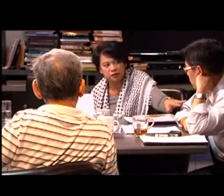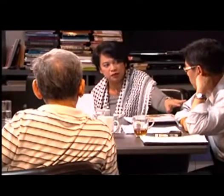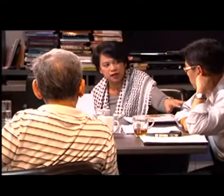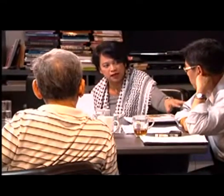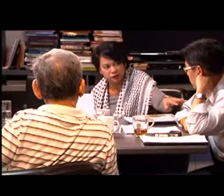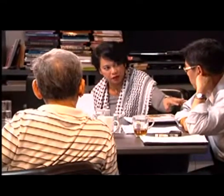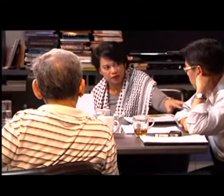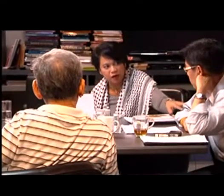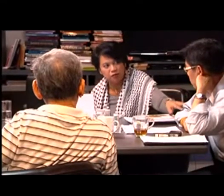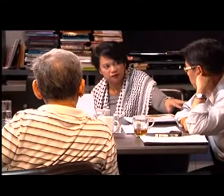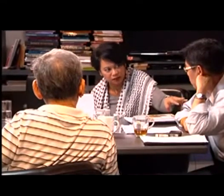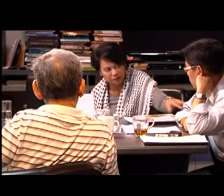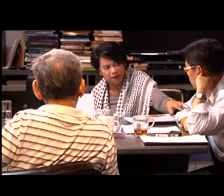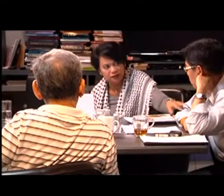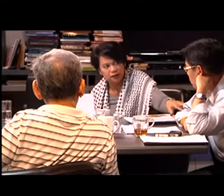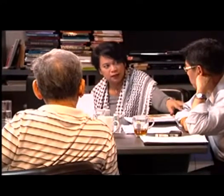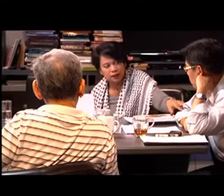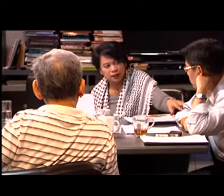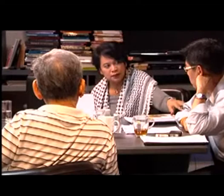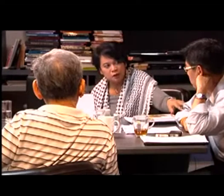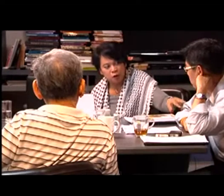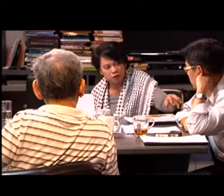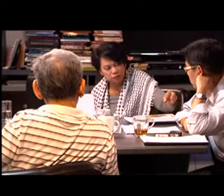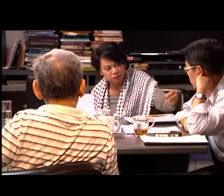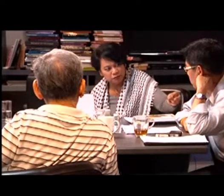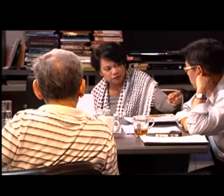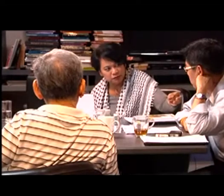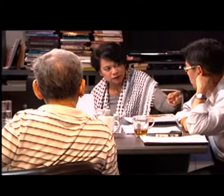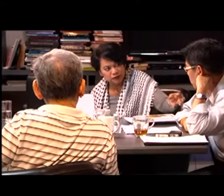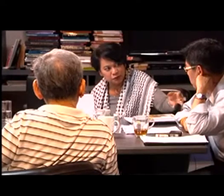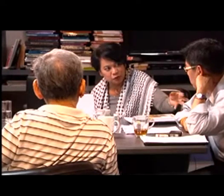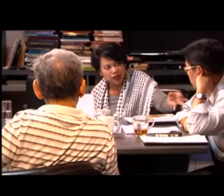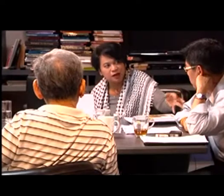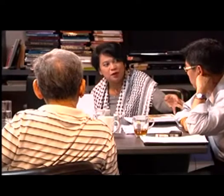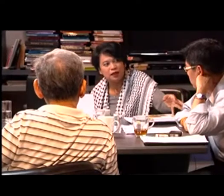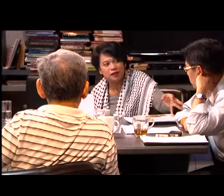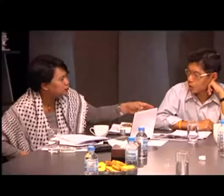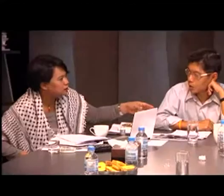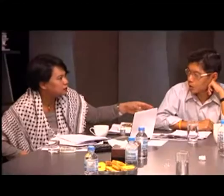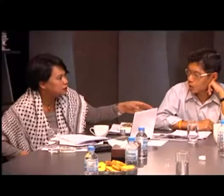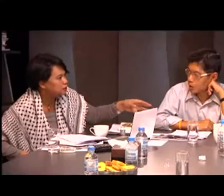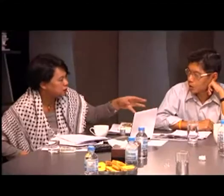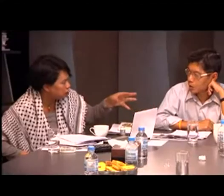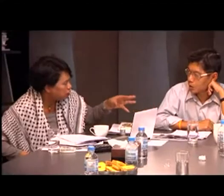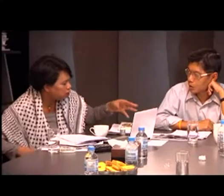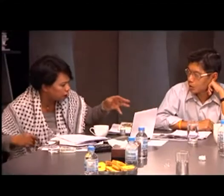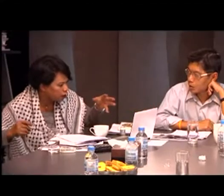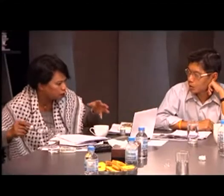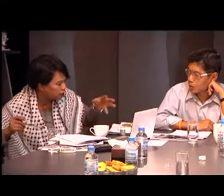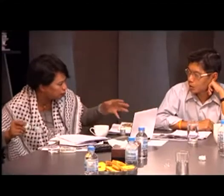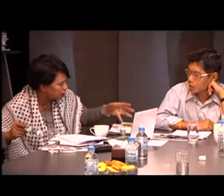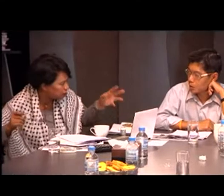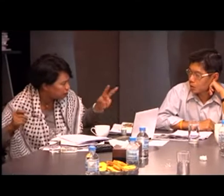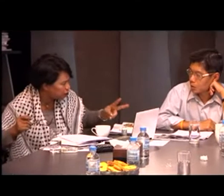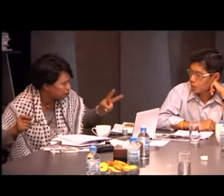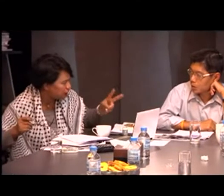เป็นรัฐมนตรีว่าการกระทรวงคมนาคมเธอทำเป็นเจ้าของสิ่งปลูกสร้างด้วยแล้วก็เธอเอา